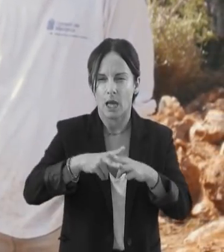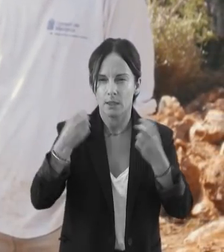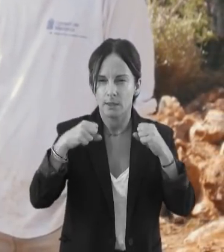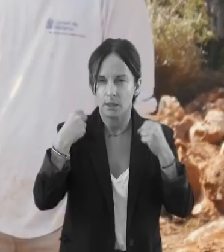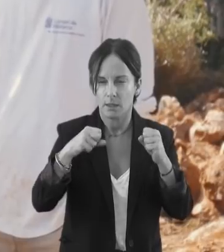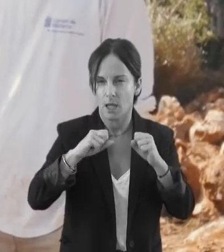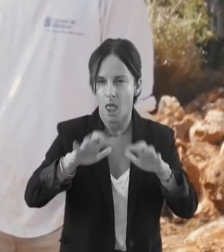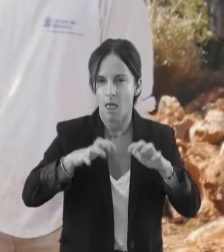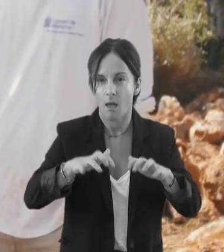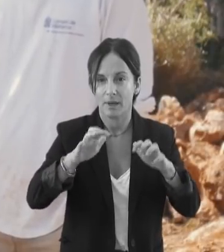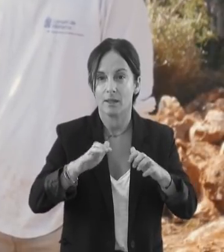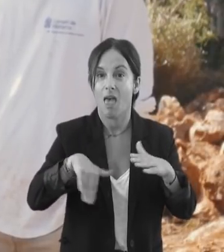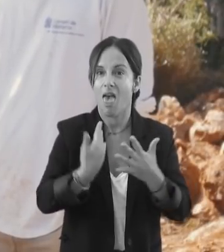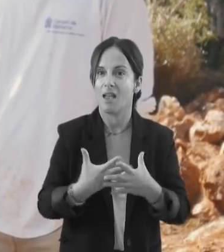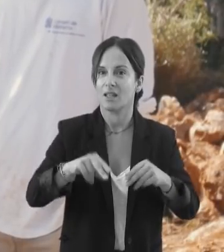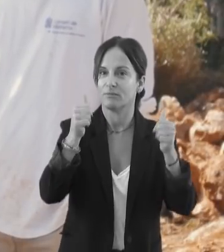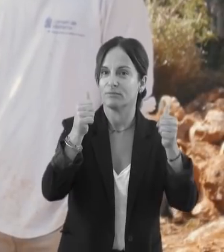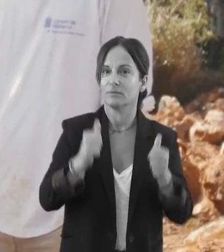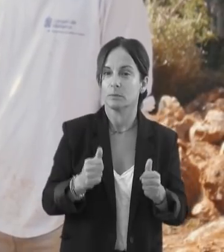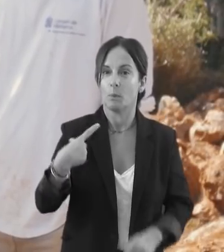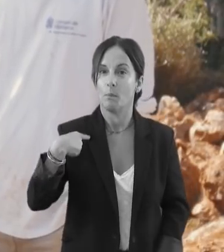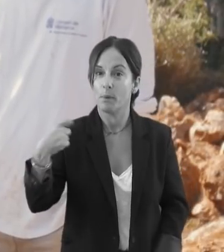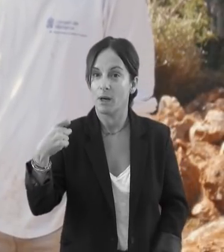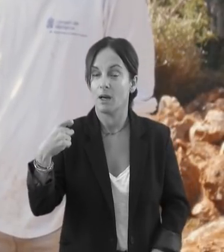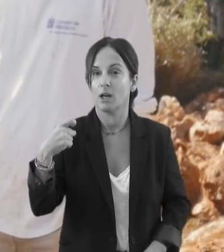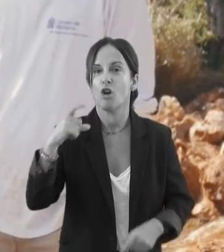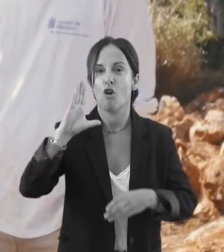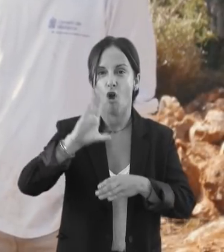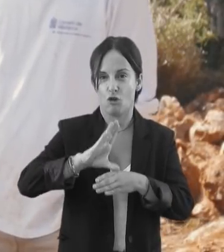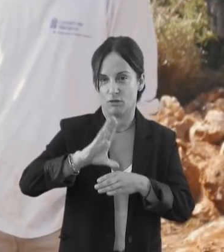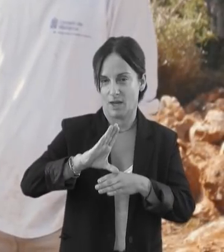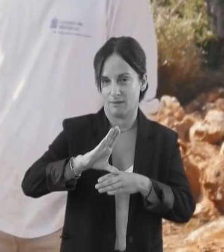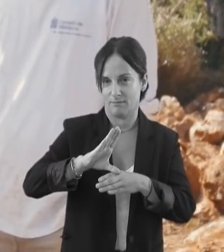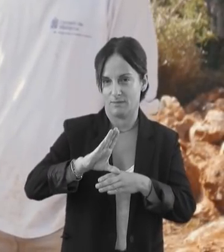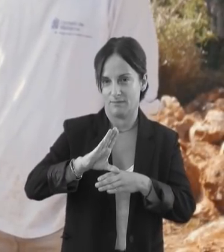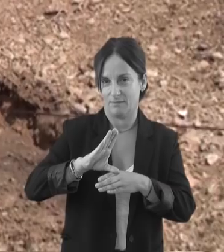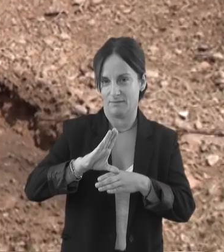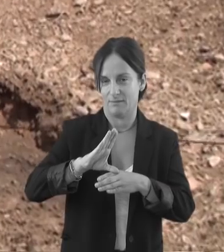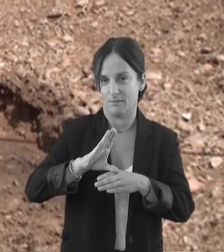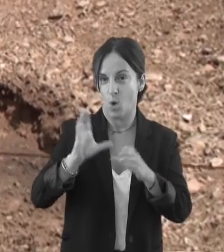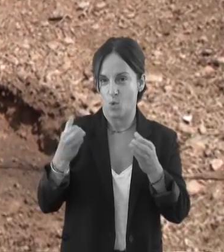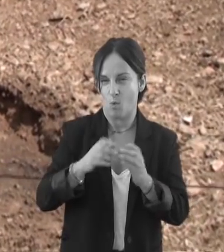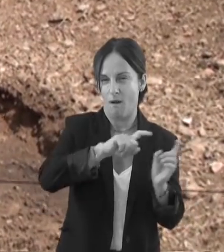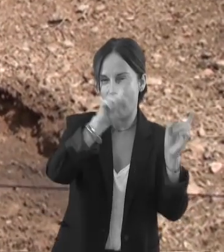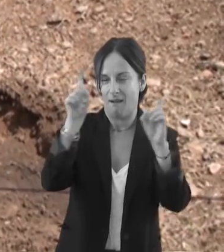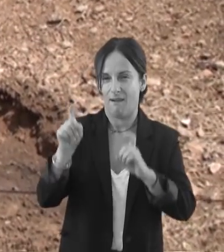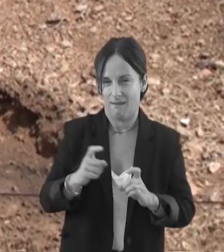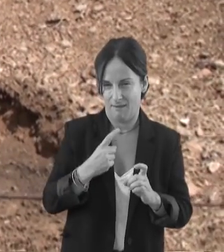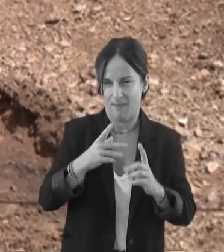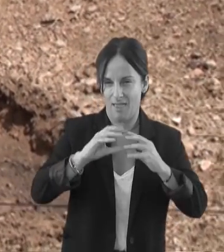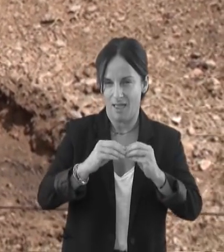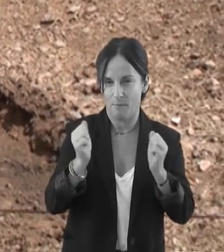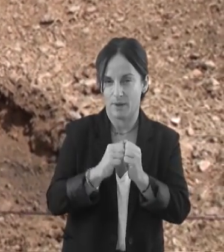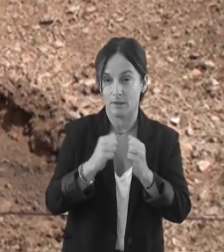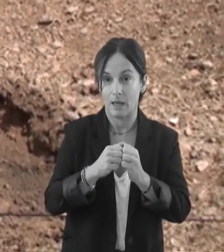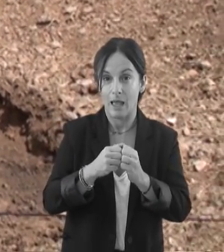93-94. Va ser un moment de la meva vida que havia acabat els estudis, no sabia què estudiar i vaig descobrir la problemàtica que hi havia, que faltava en Margera, a la